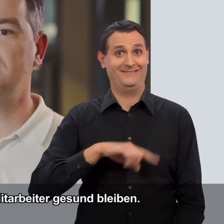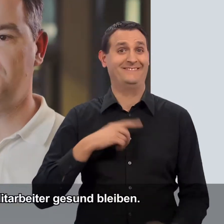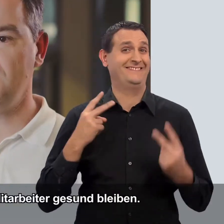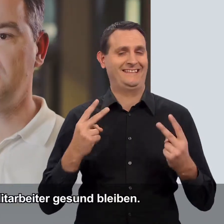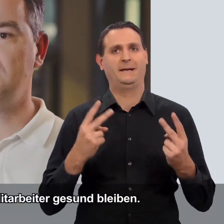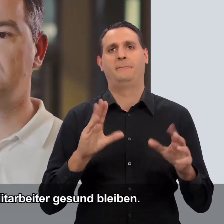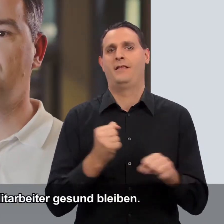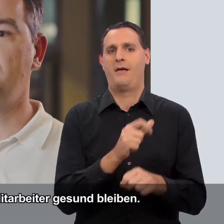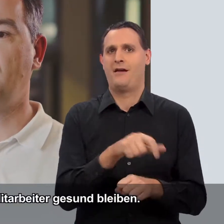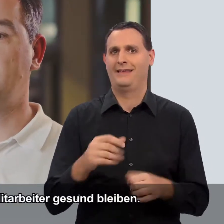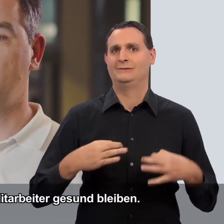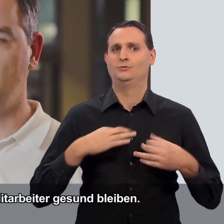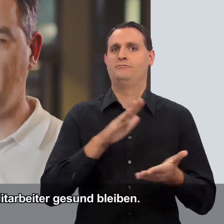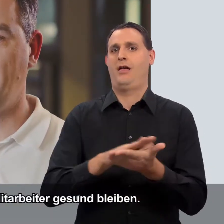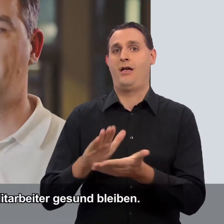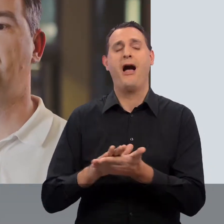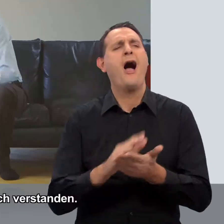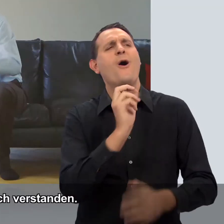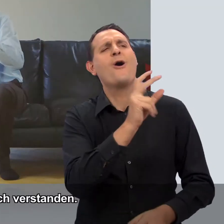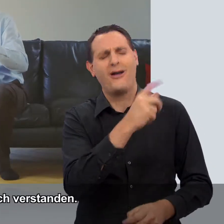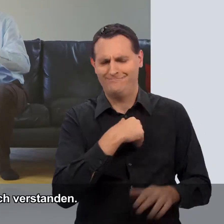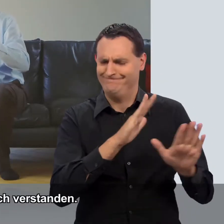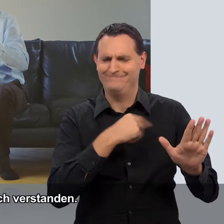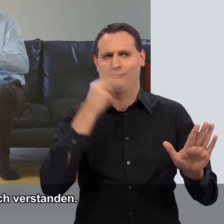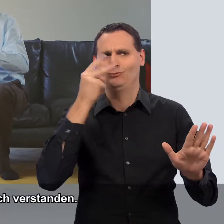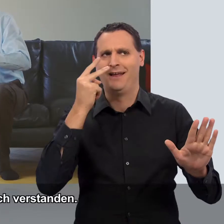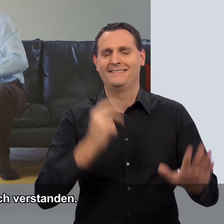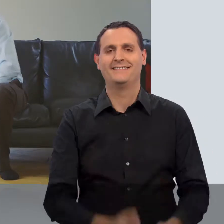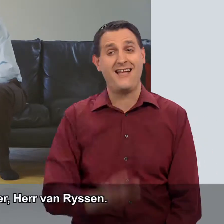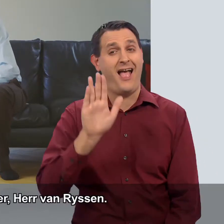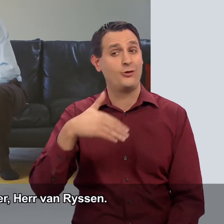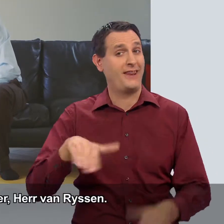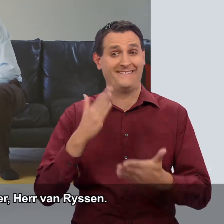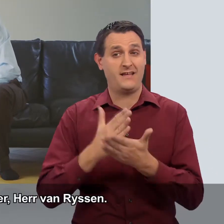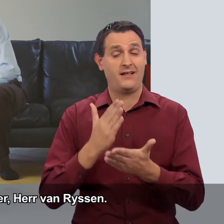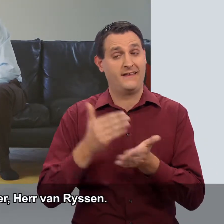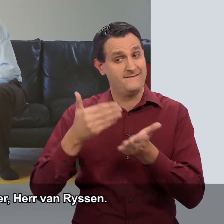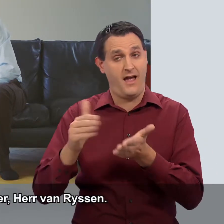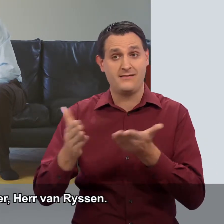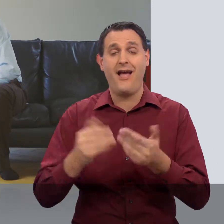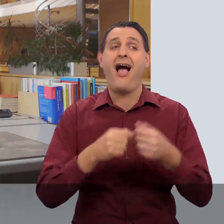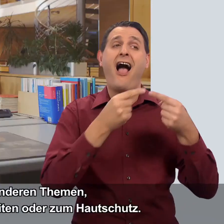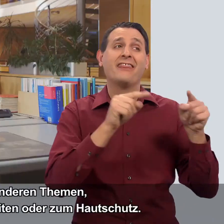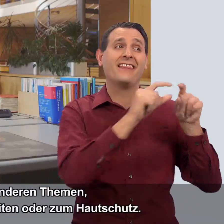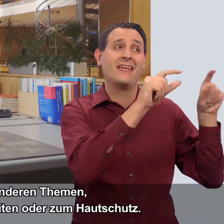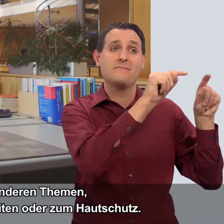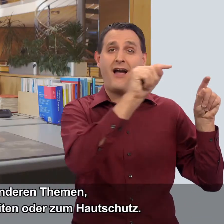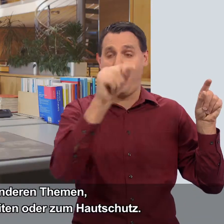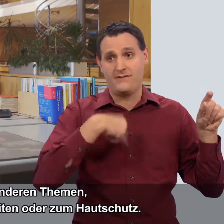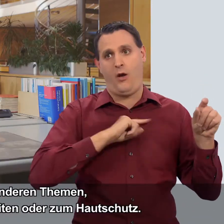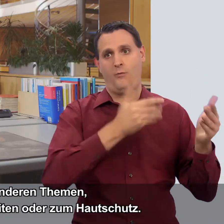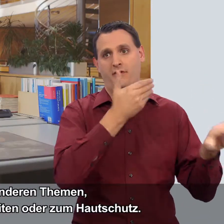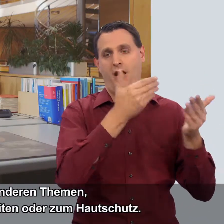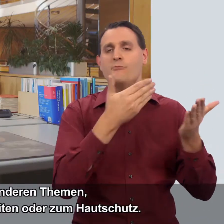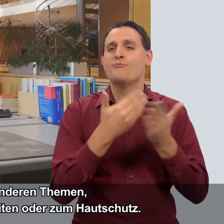Uns ist es wichtig, dass die Mitarbeiter gesund bleiben. Okay, okay, habe ich verstanden. Es geht aber noch weiter, Herr Van Rissen. Wir beraten auch